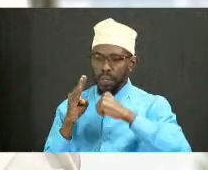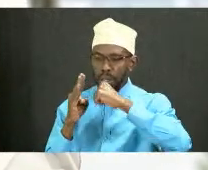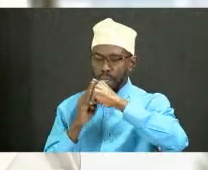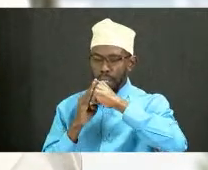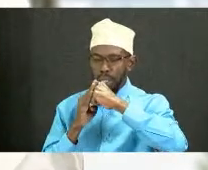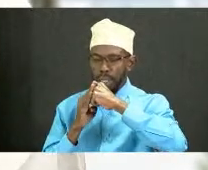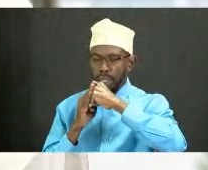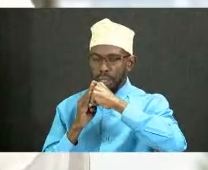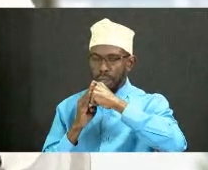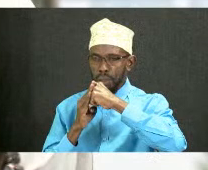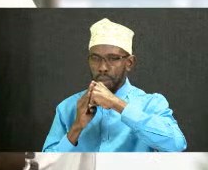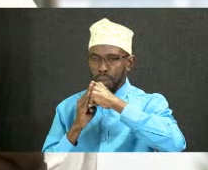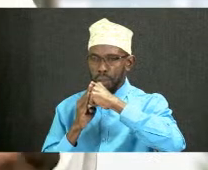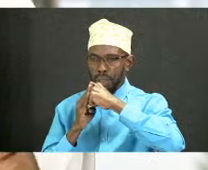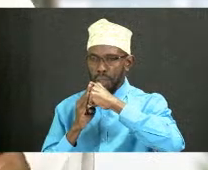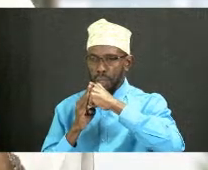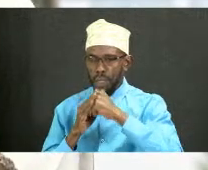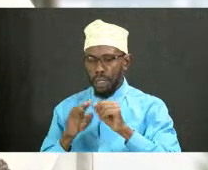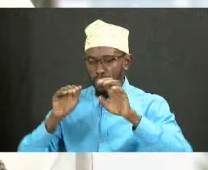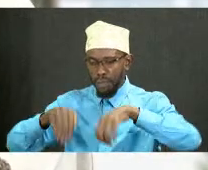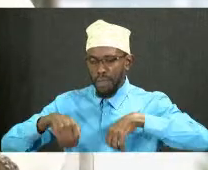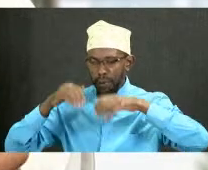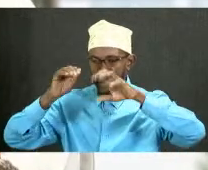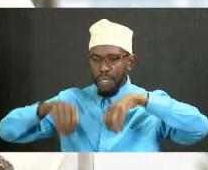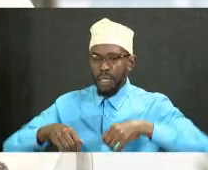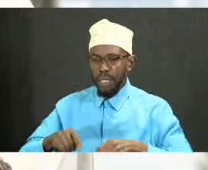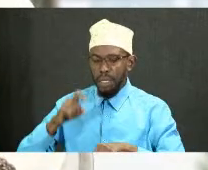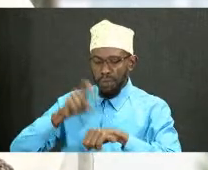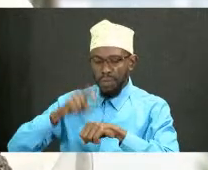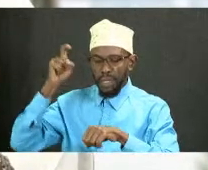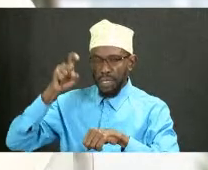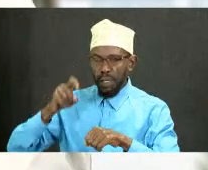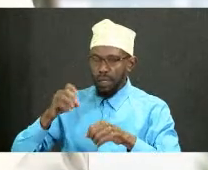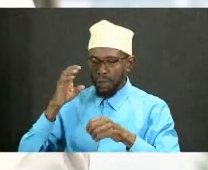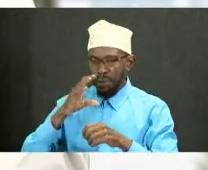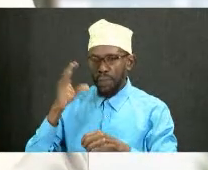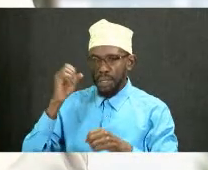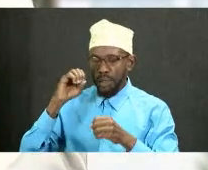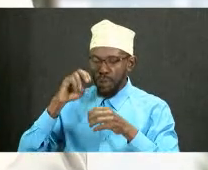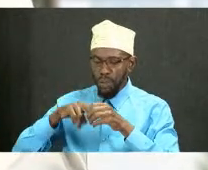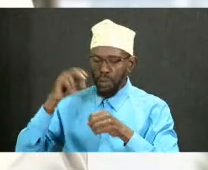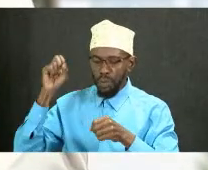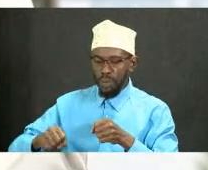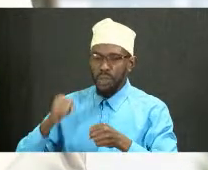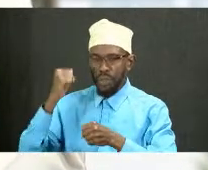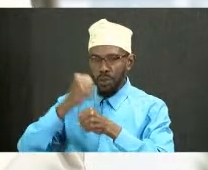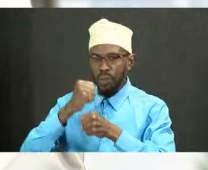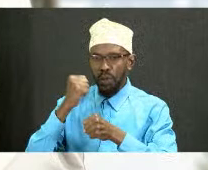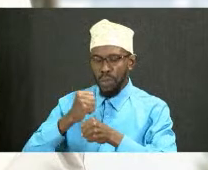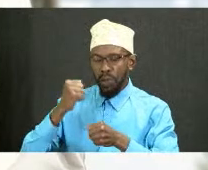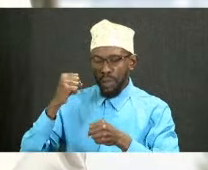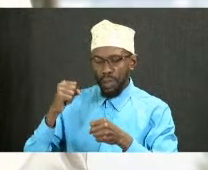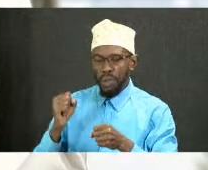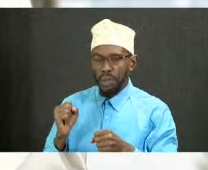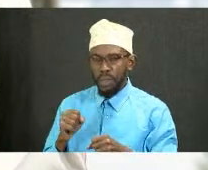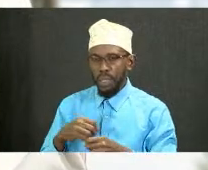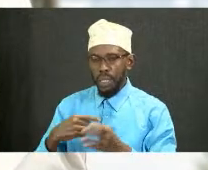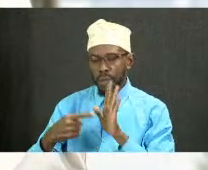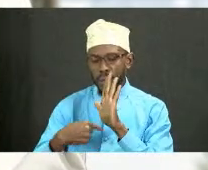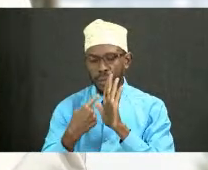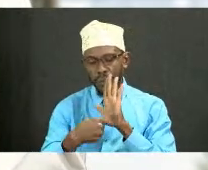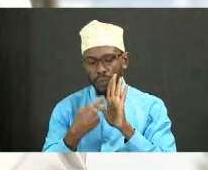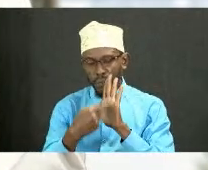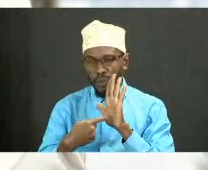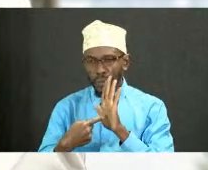21.9 katika sekta ya ukulima wameathirika, kwamba wamepoteza ajira, wamepoteza kazi. Tukija katika